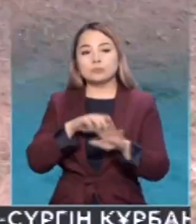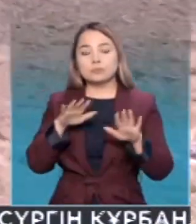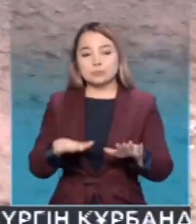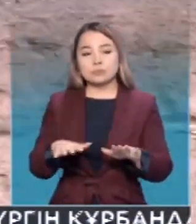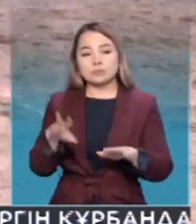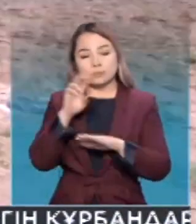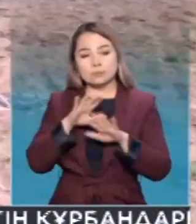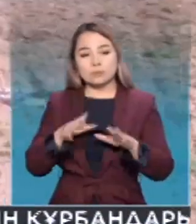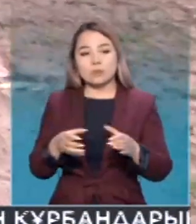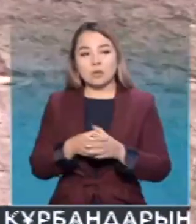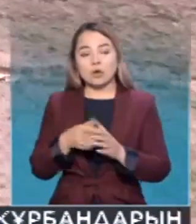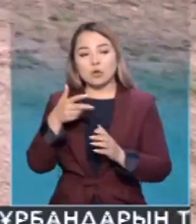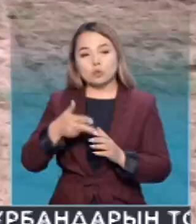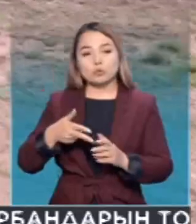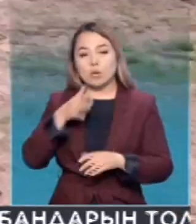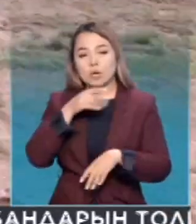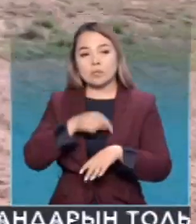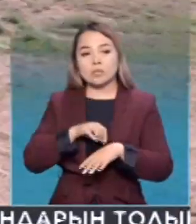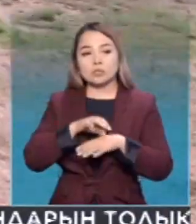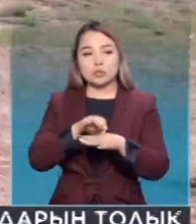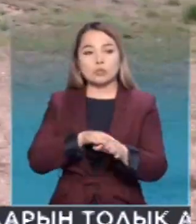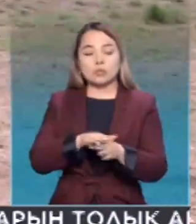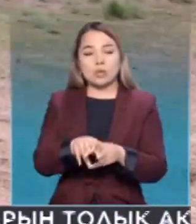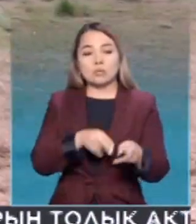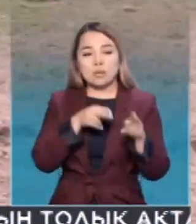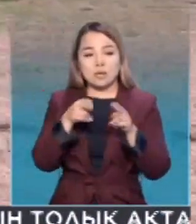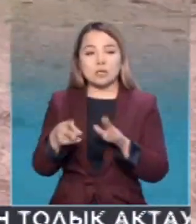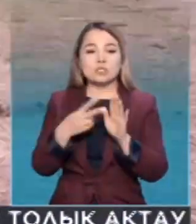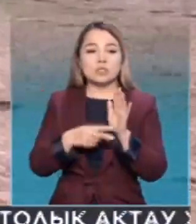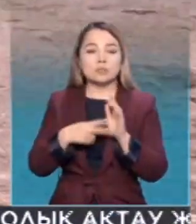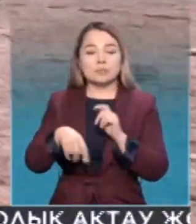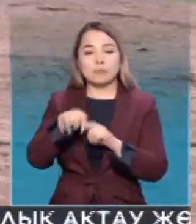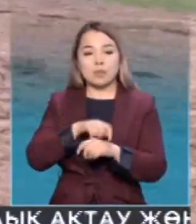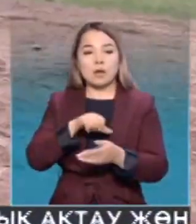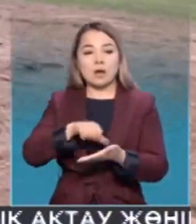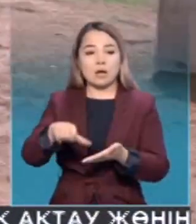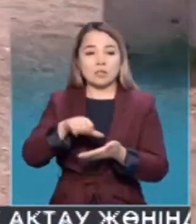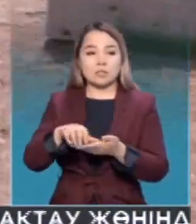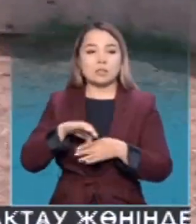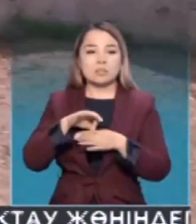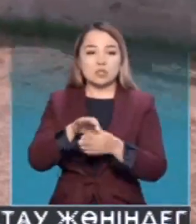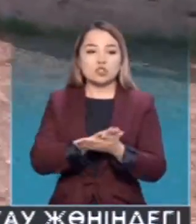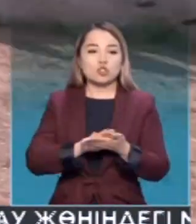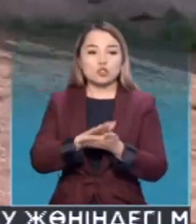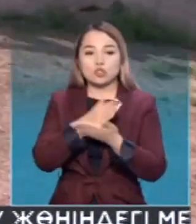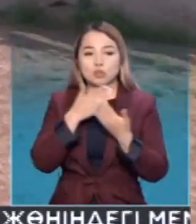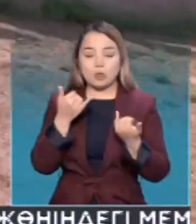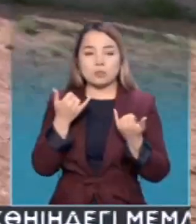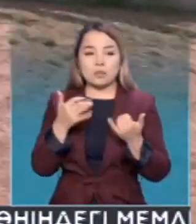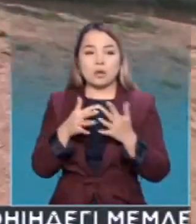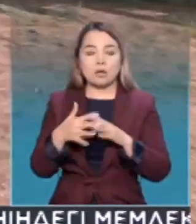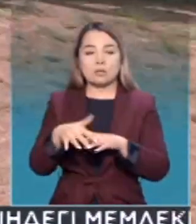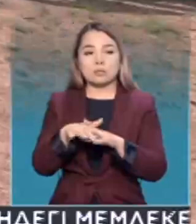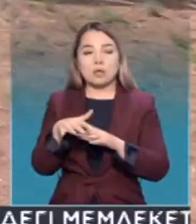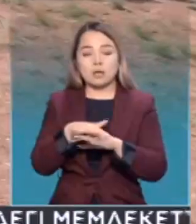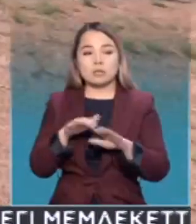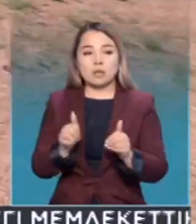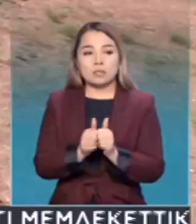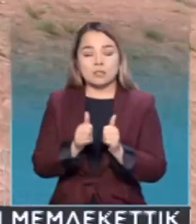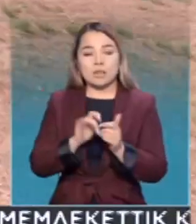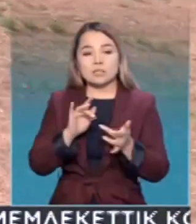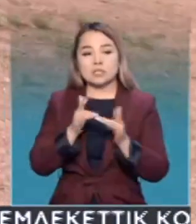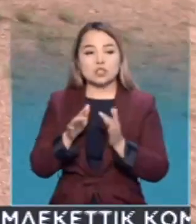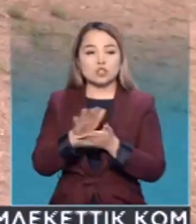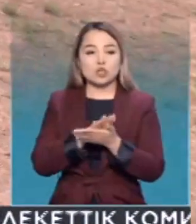жердегі елді мекенге 3 сағаттан астам уақыт жүріп келдік. Соңғы 70 шақырымында асфальт жабындысы мүлде жоқ. Ауыл таяқ тастам жерде тұр,